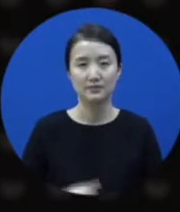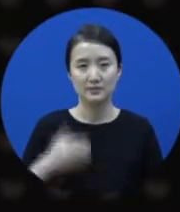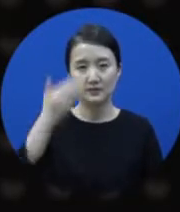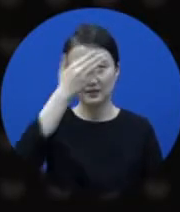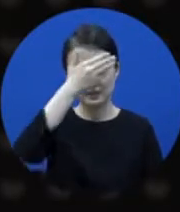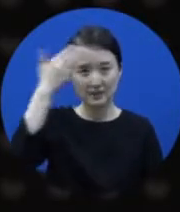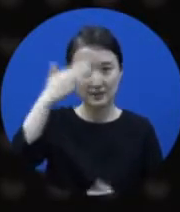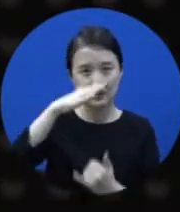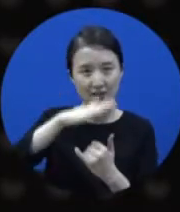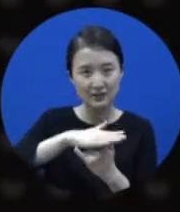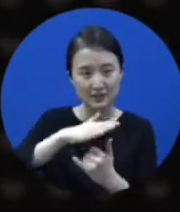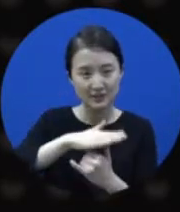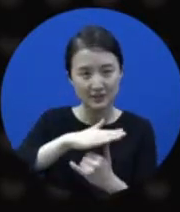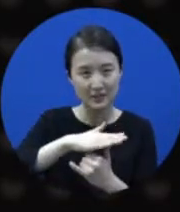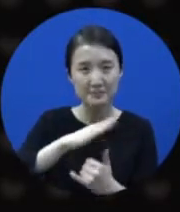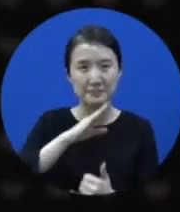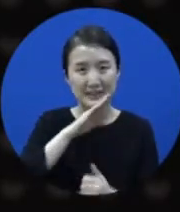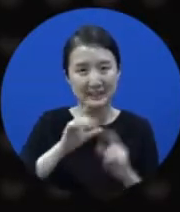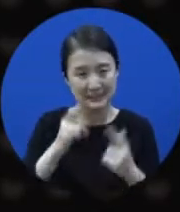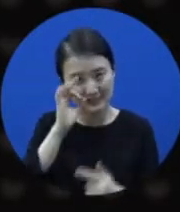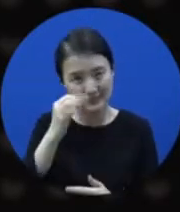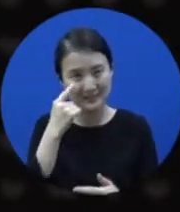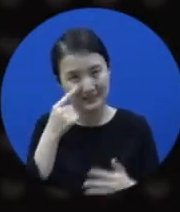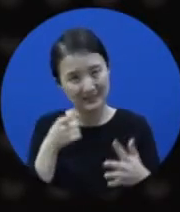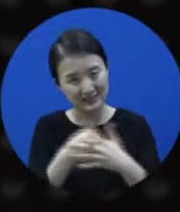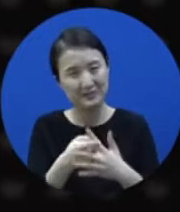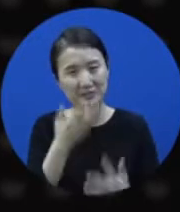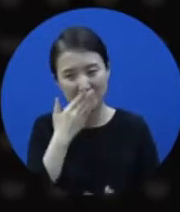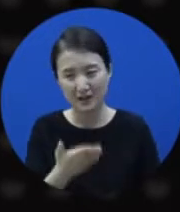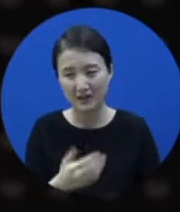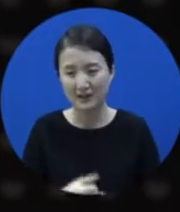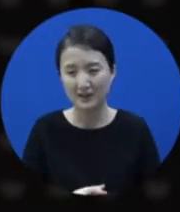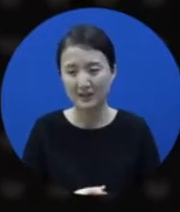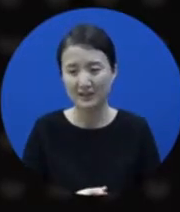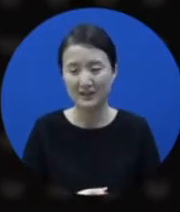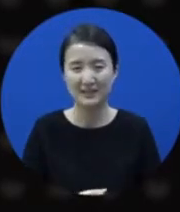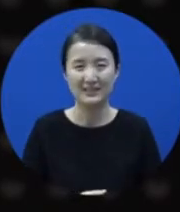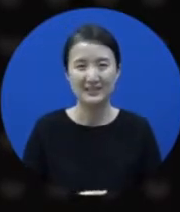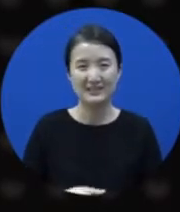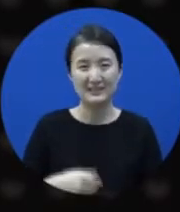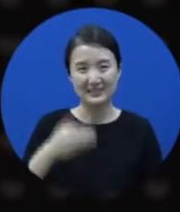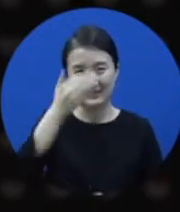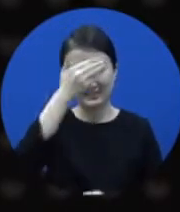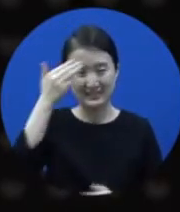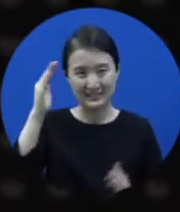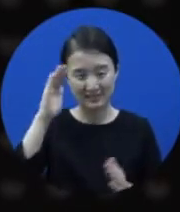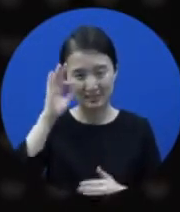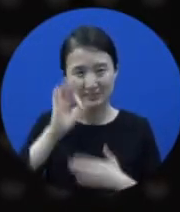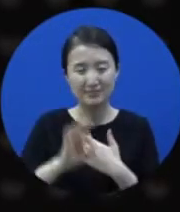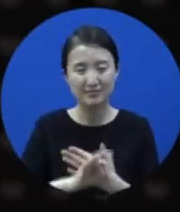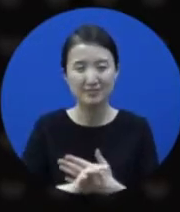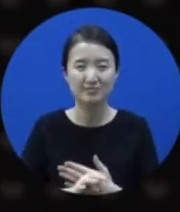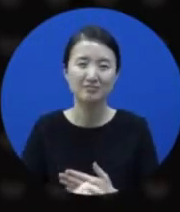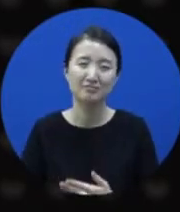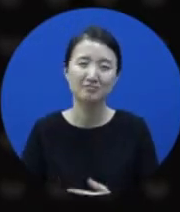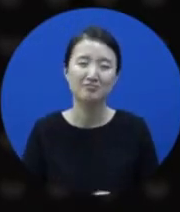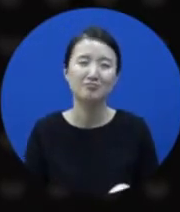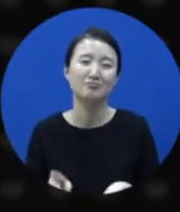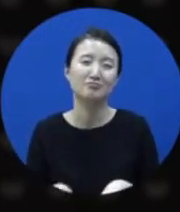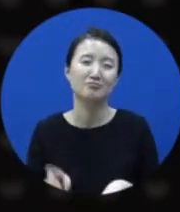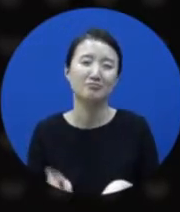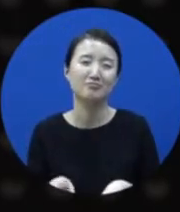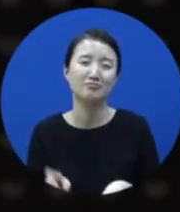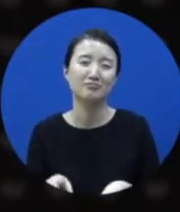아이가 사춘기인지, 사춘기 아이들은 어때요? 이렇게 좀 짝달하죠. 네, 짝달하고 한 가지 정도 떱니다. 나좀 놀아. 막 이제 이런